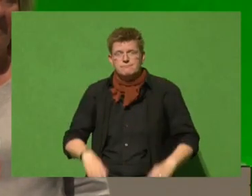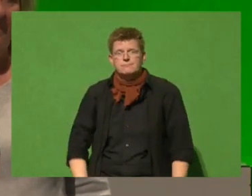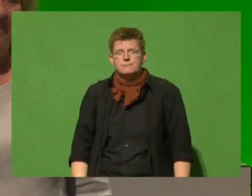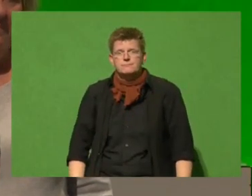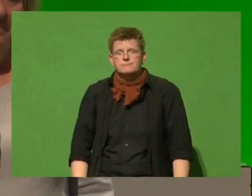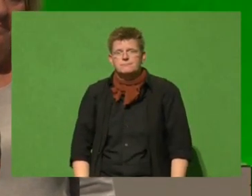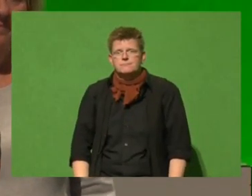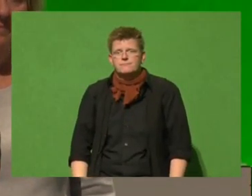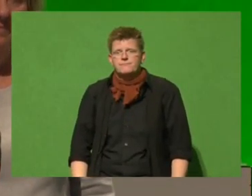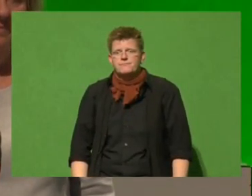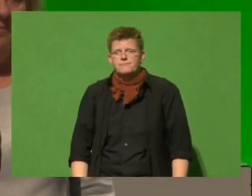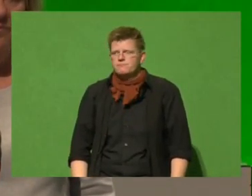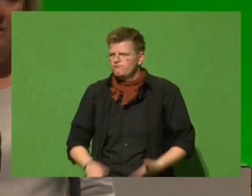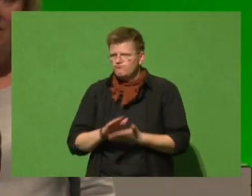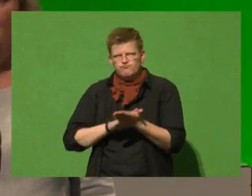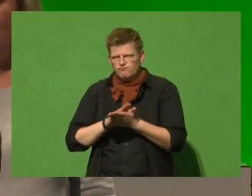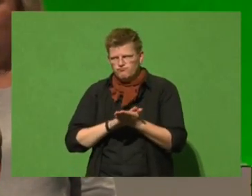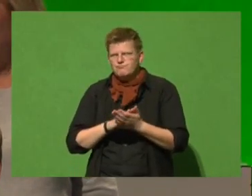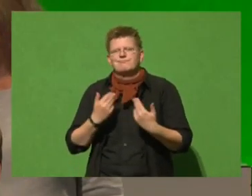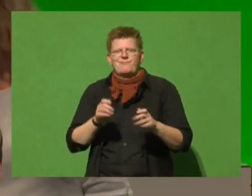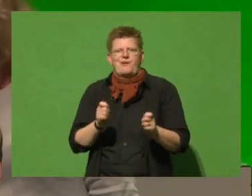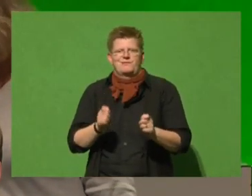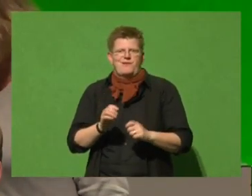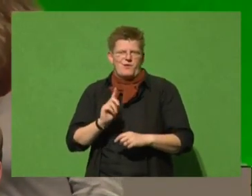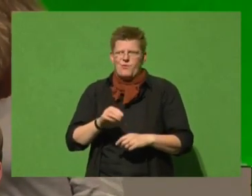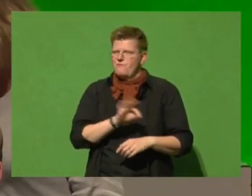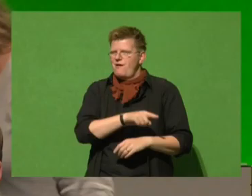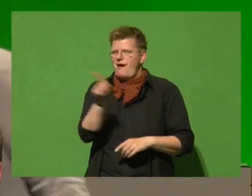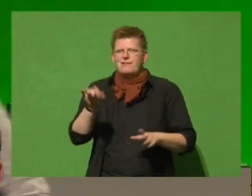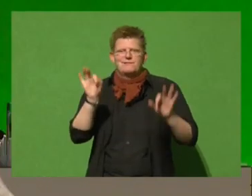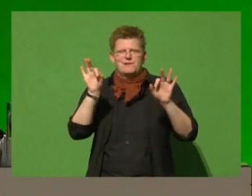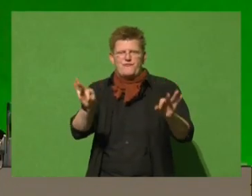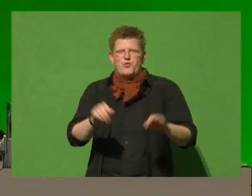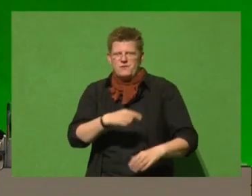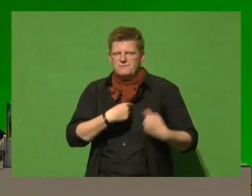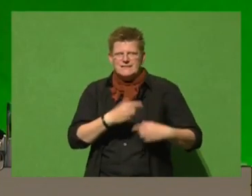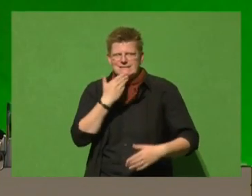Auch das sehe ich nicht. Damit ist auch dieser Antrag einstimmig verabschiedet. Herzlichen Dank.